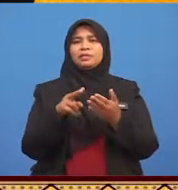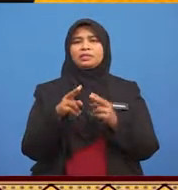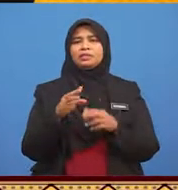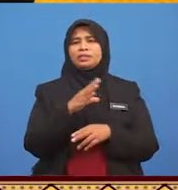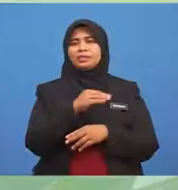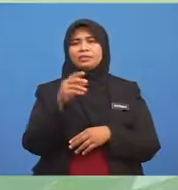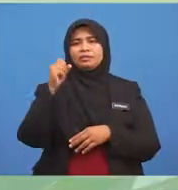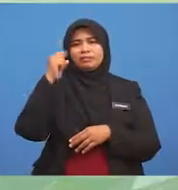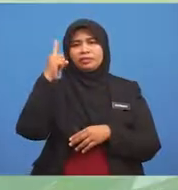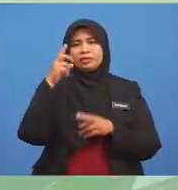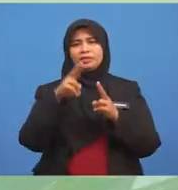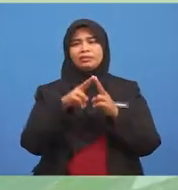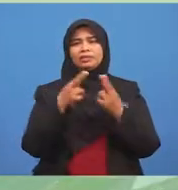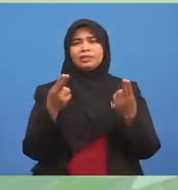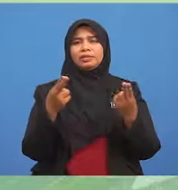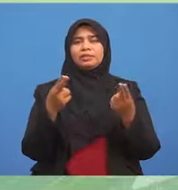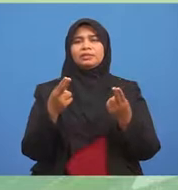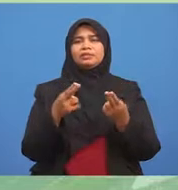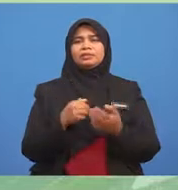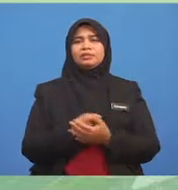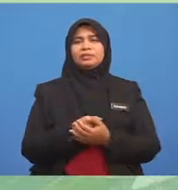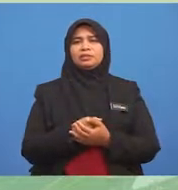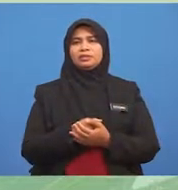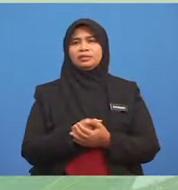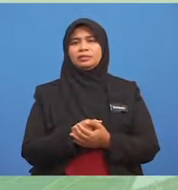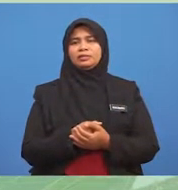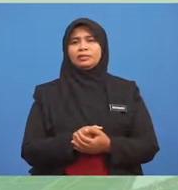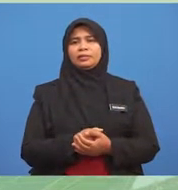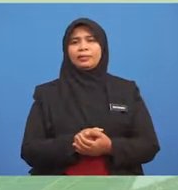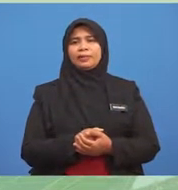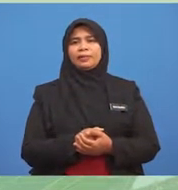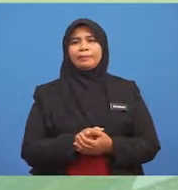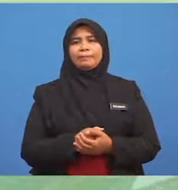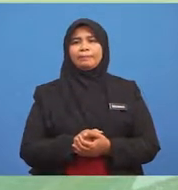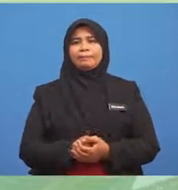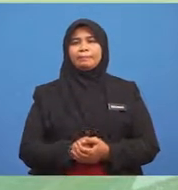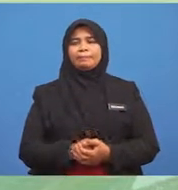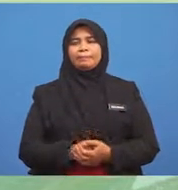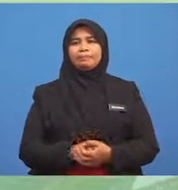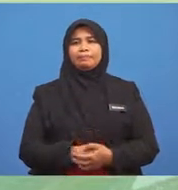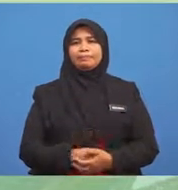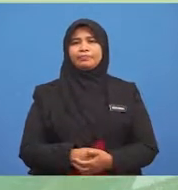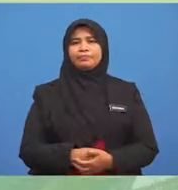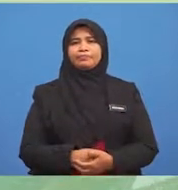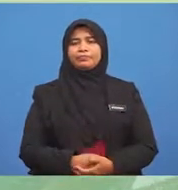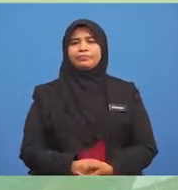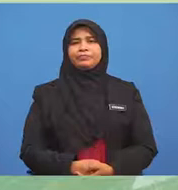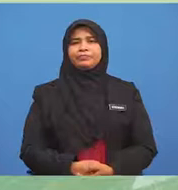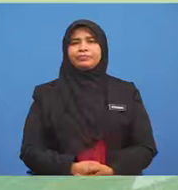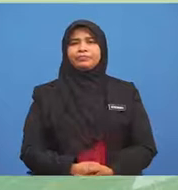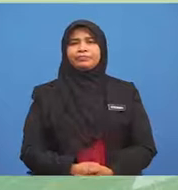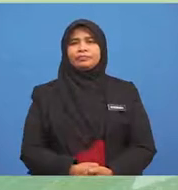memahami hadis yang diriwayatkan oleh Imam Muslim ini. An Abi Sa'id